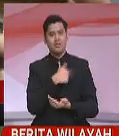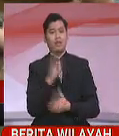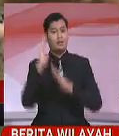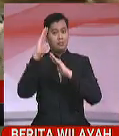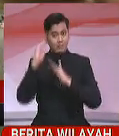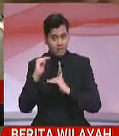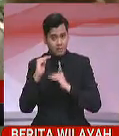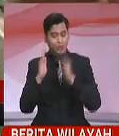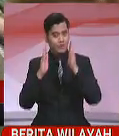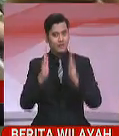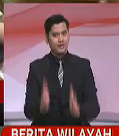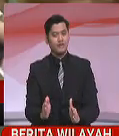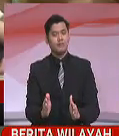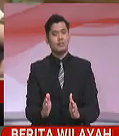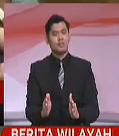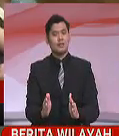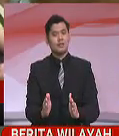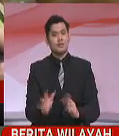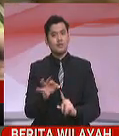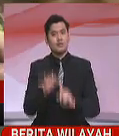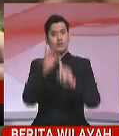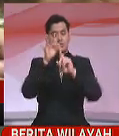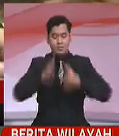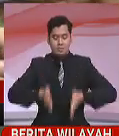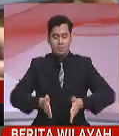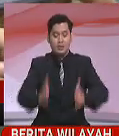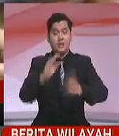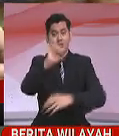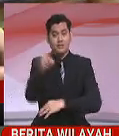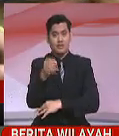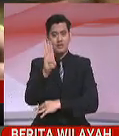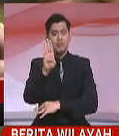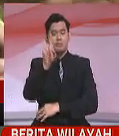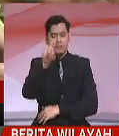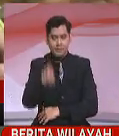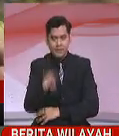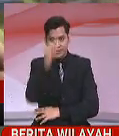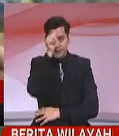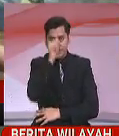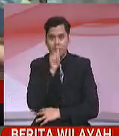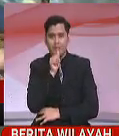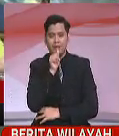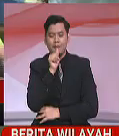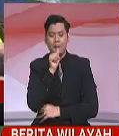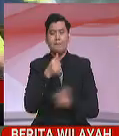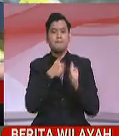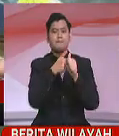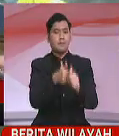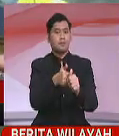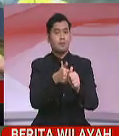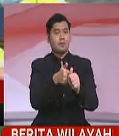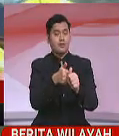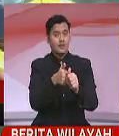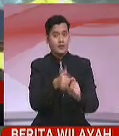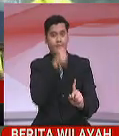pengguna khususnya di lebuh Raya Pasir Gudang Joh bahu bersabar dan mematuhi panduan-panduan